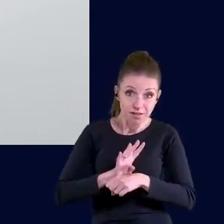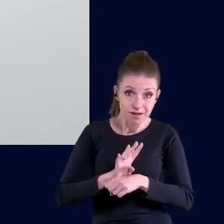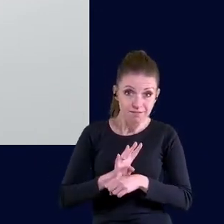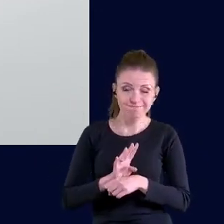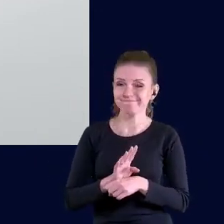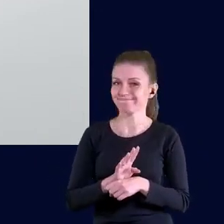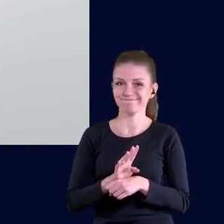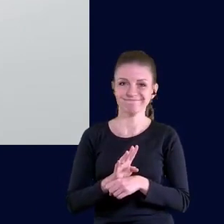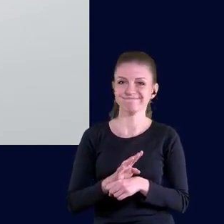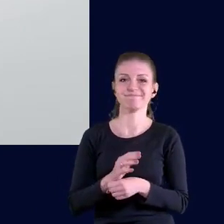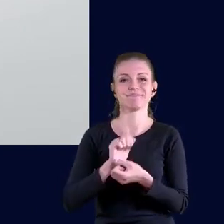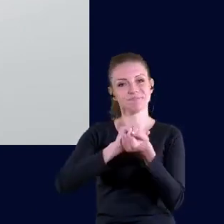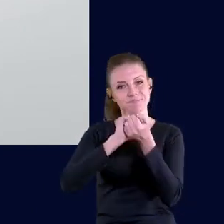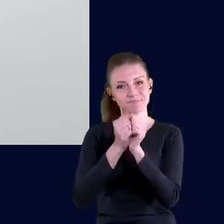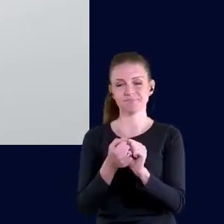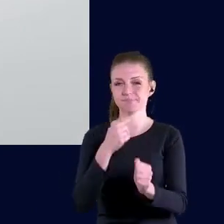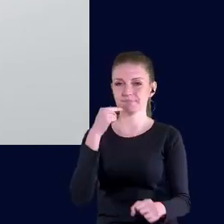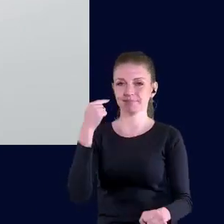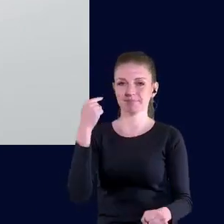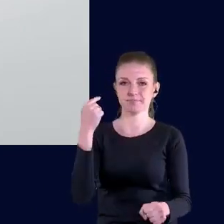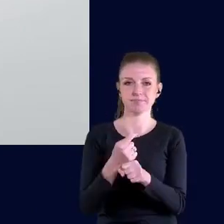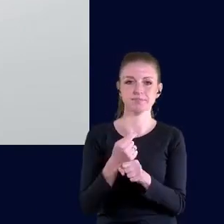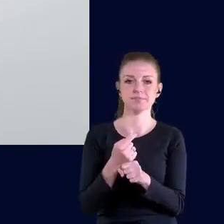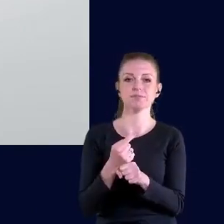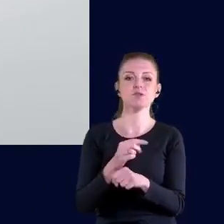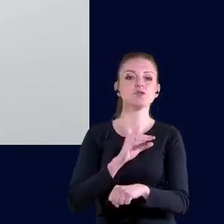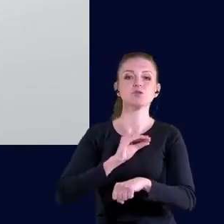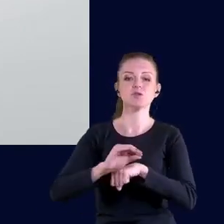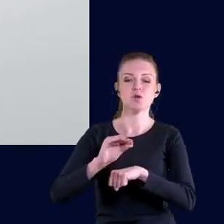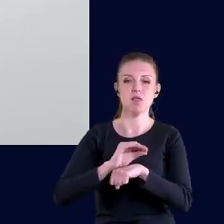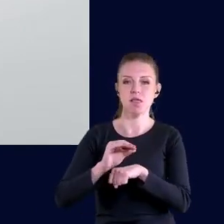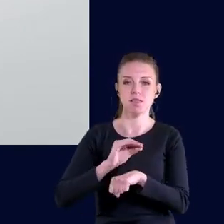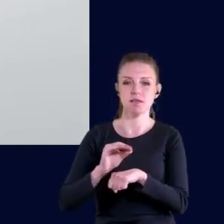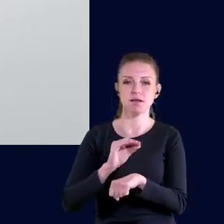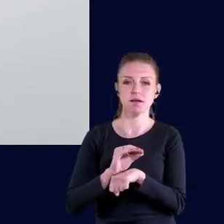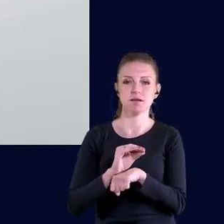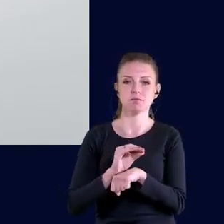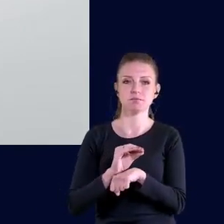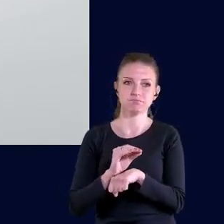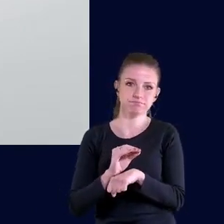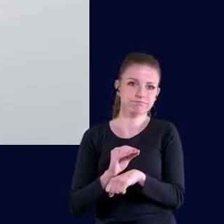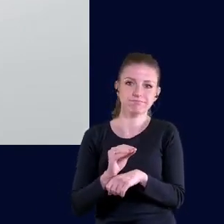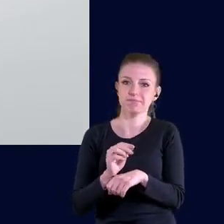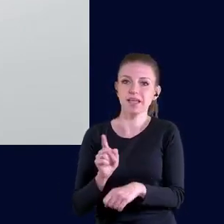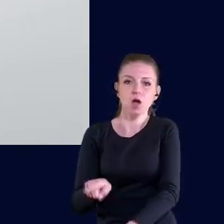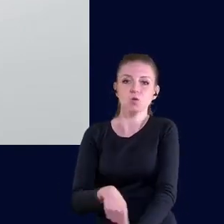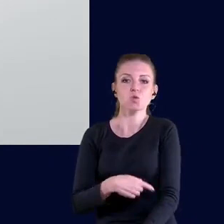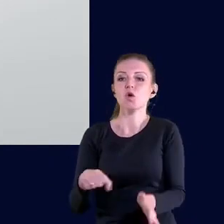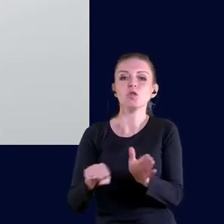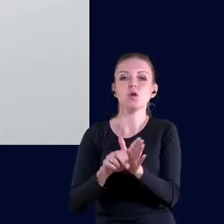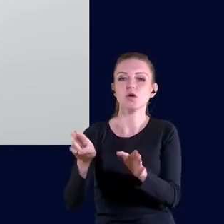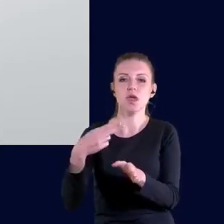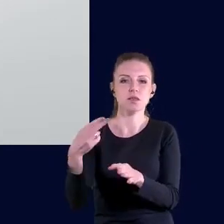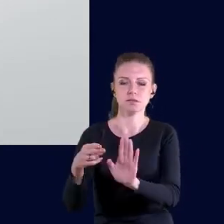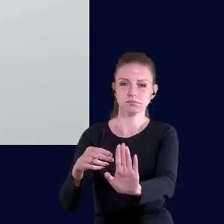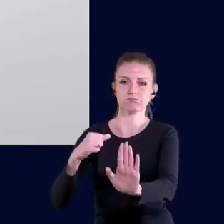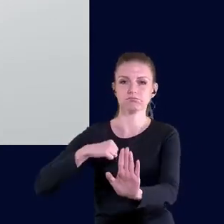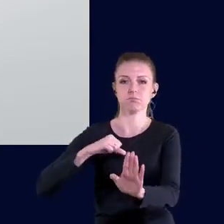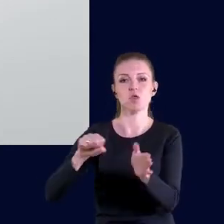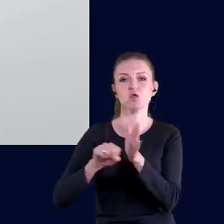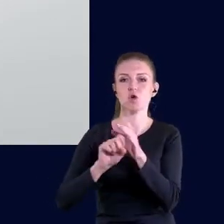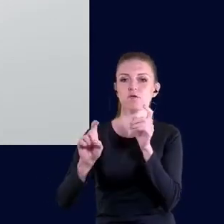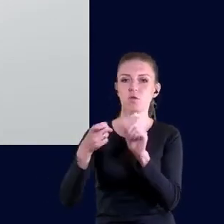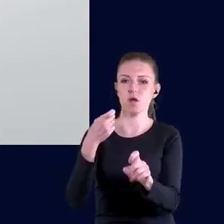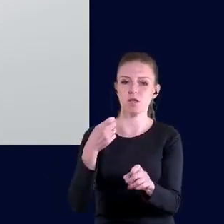tutaj została podjęta decyzja o tym że do odwołania czyli na